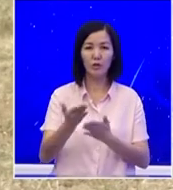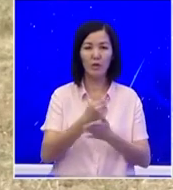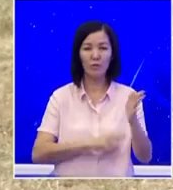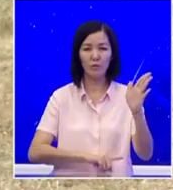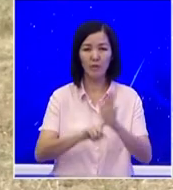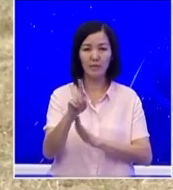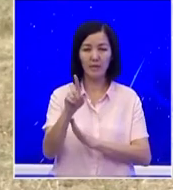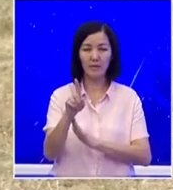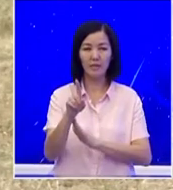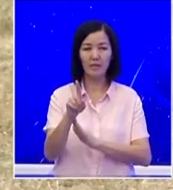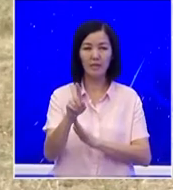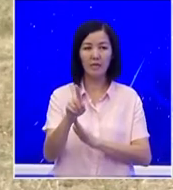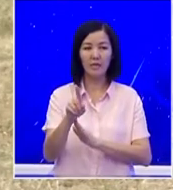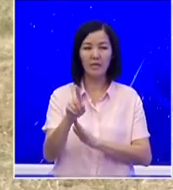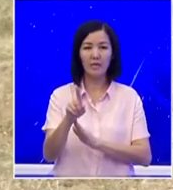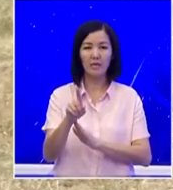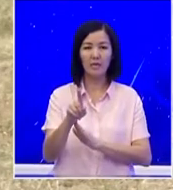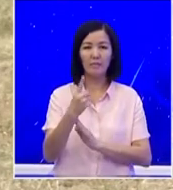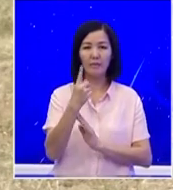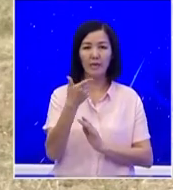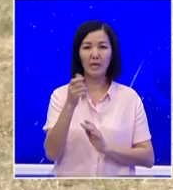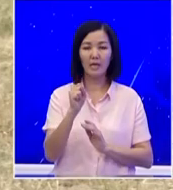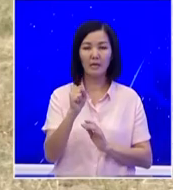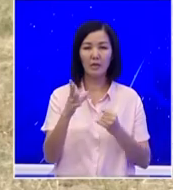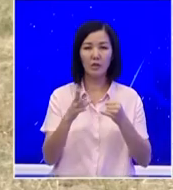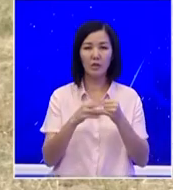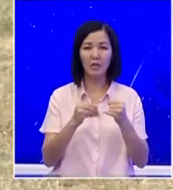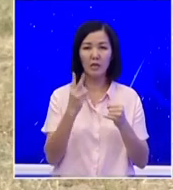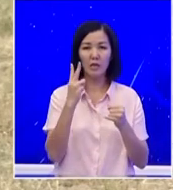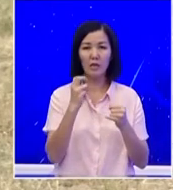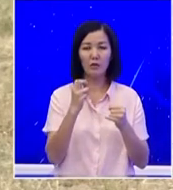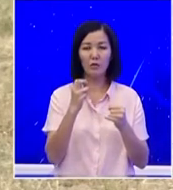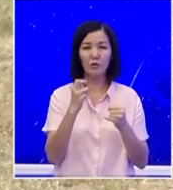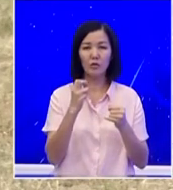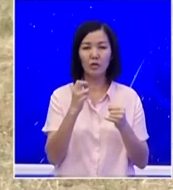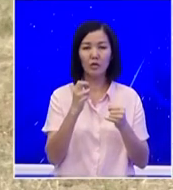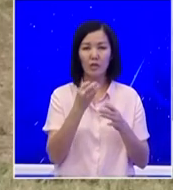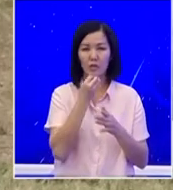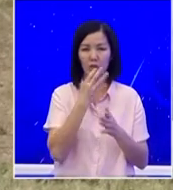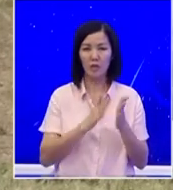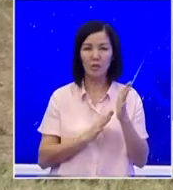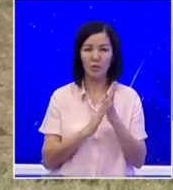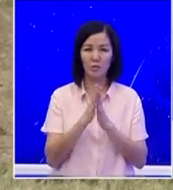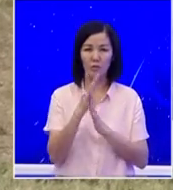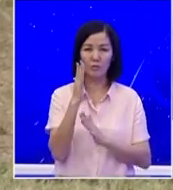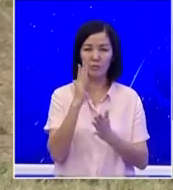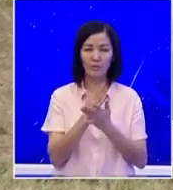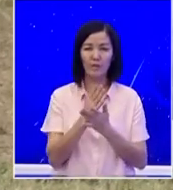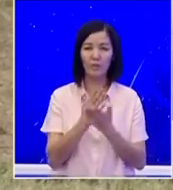жатқалы. Жалпы осы гектарына 200 түктей жаман емес, жақсы беріп атыр биыл